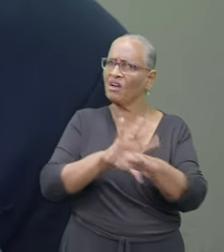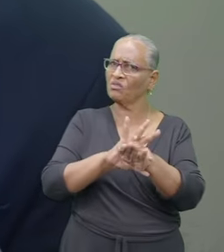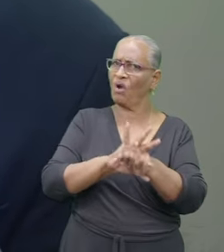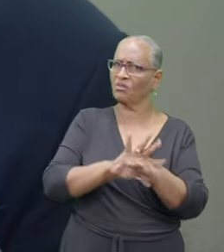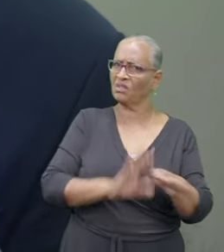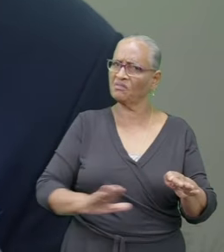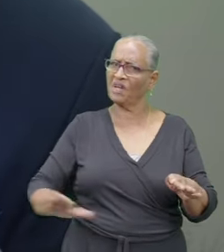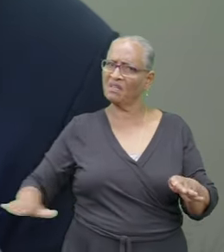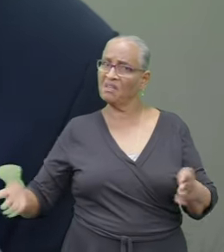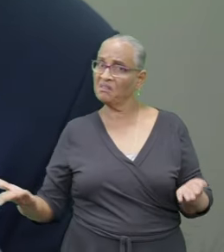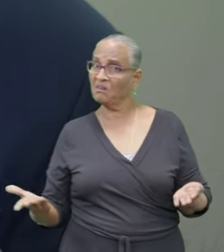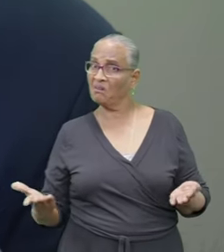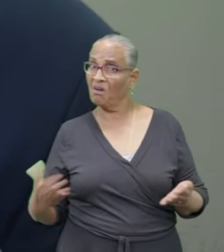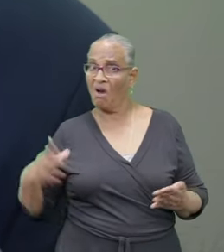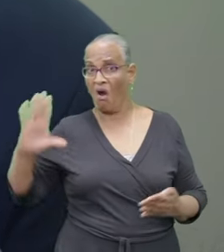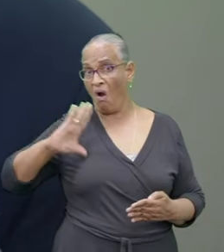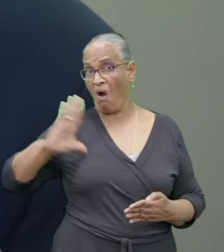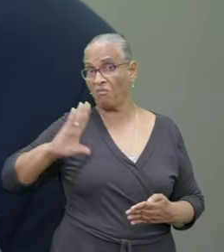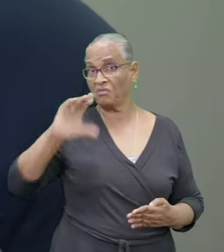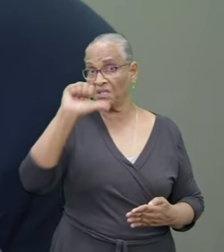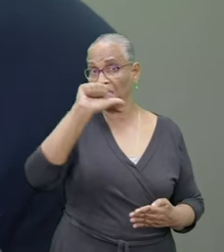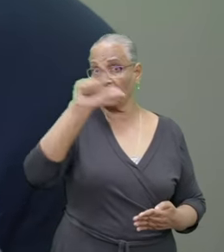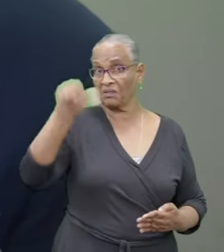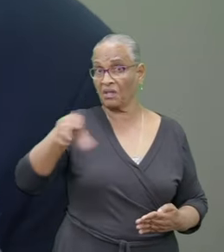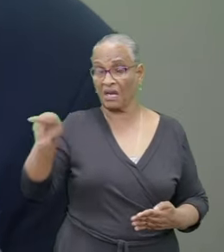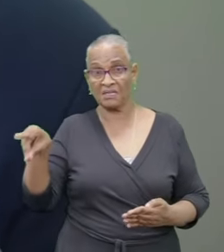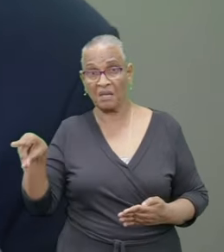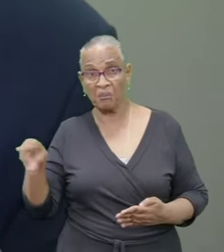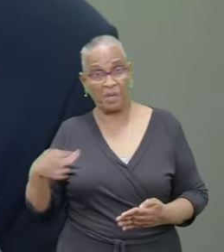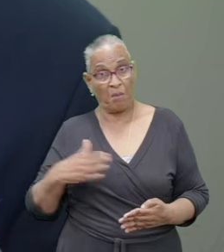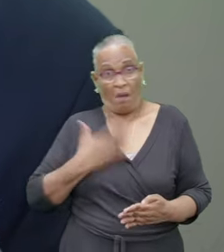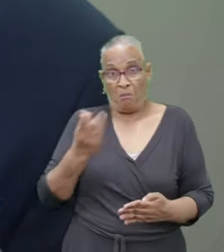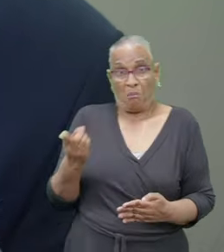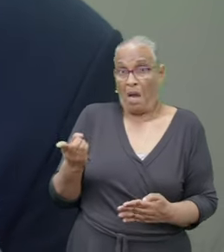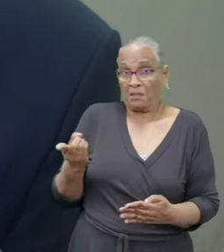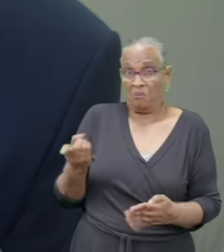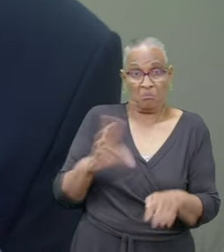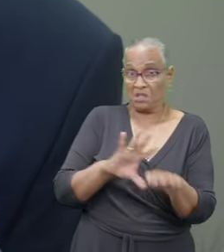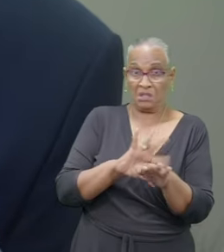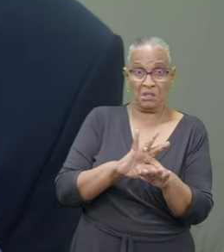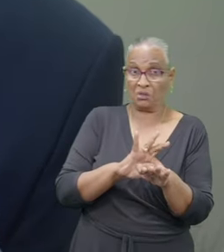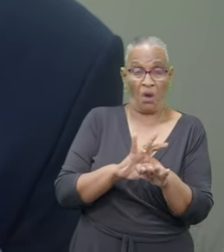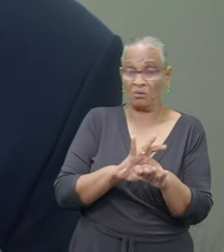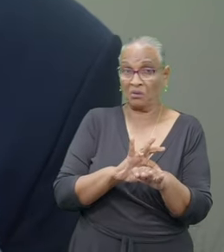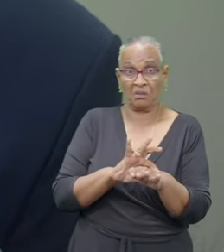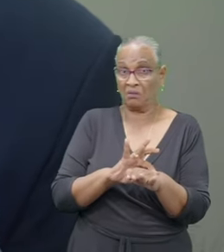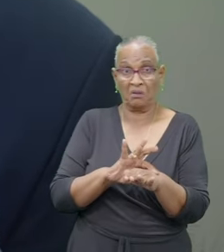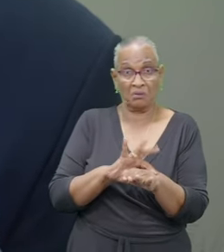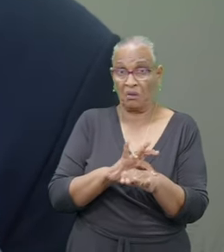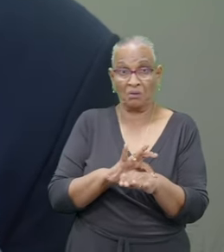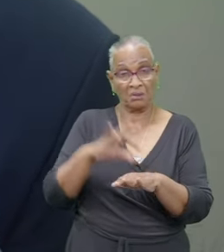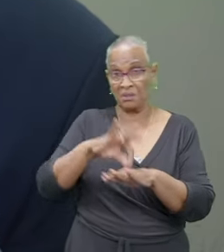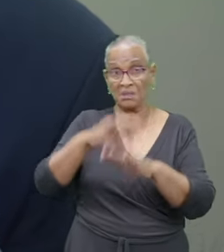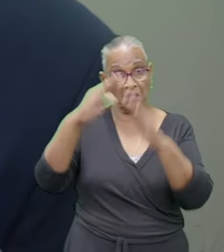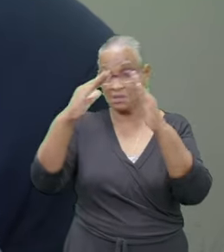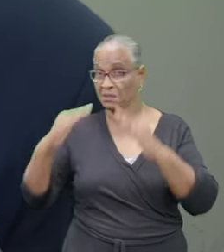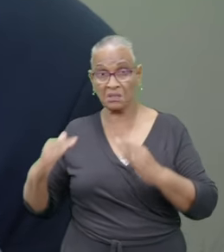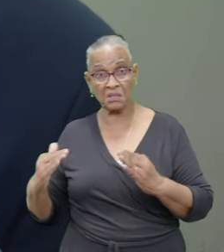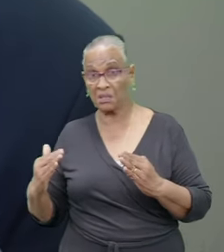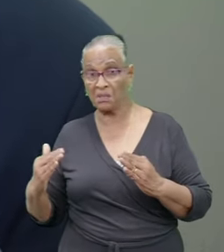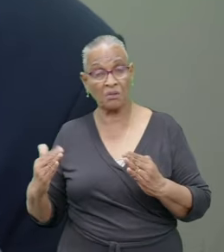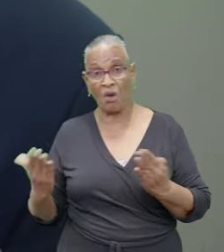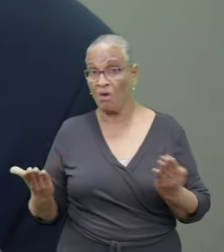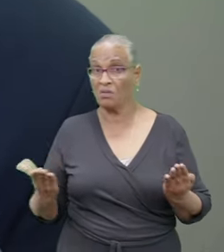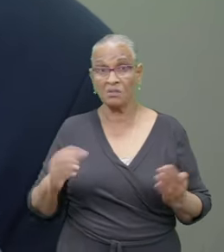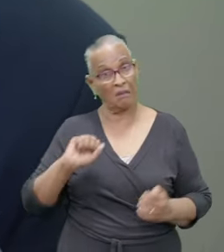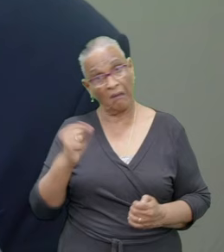mevrouw Redan, denk ik, die niet bevoegd is om als directeur van de ziekenhuis, misschien de medisch directeur, kan daar een uitspraak over doen, nadat ze overleg heeft gehad